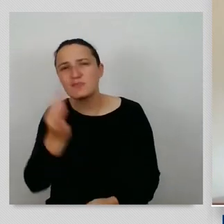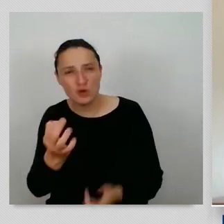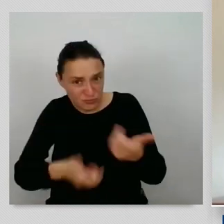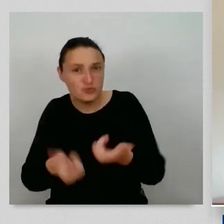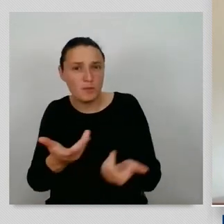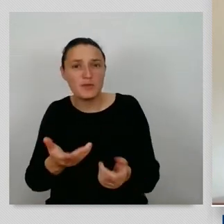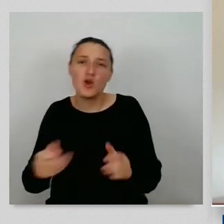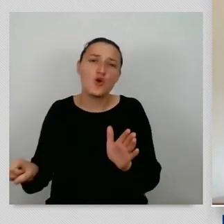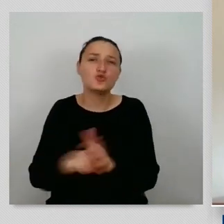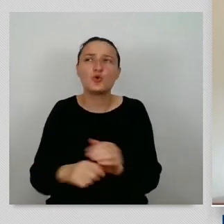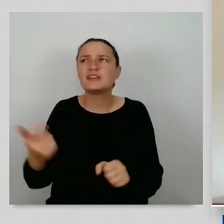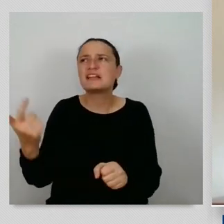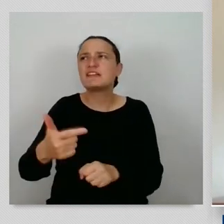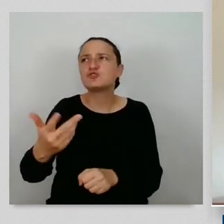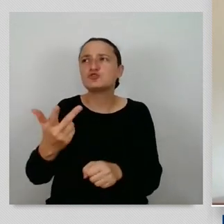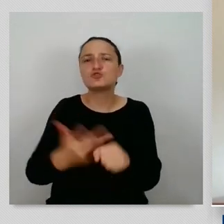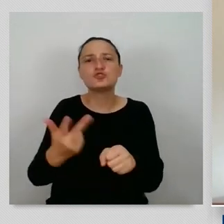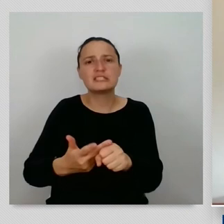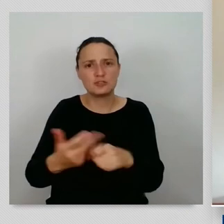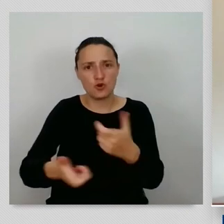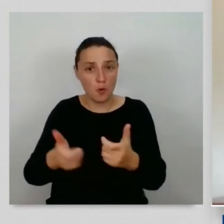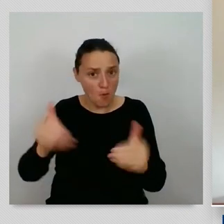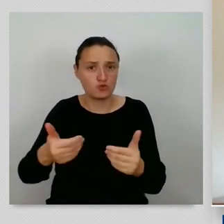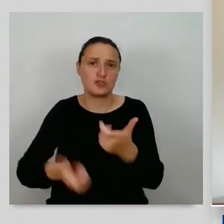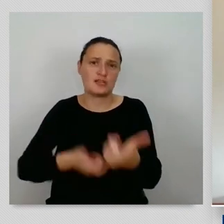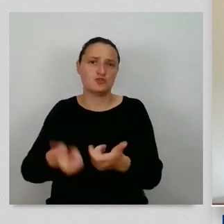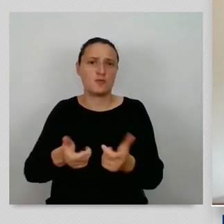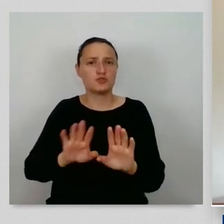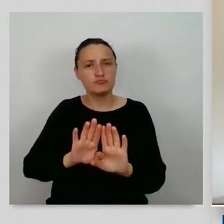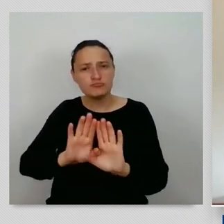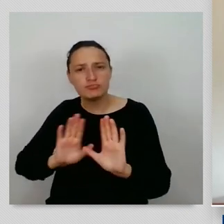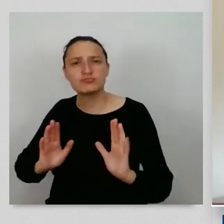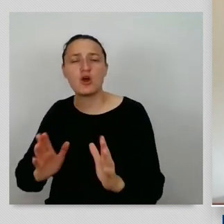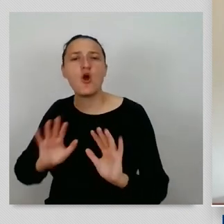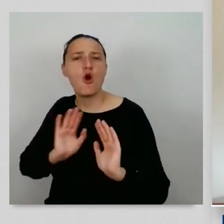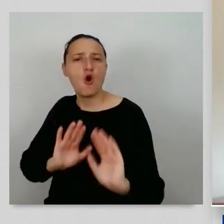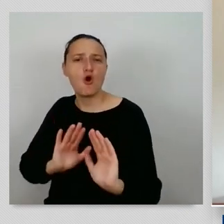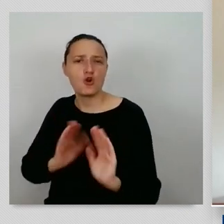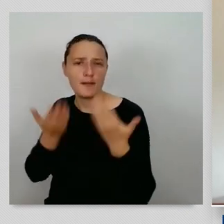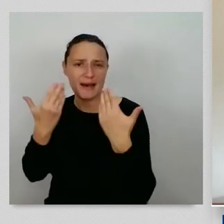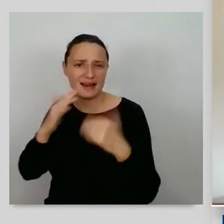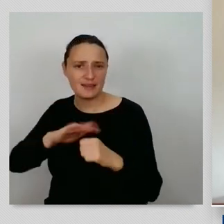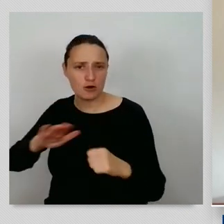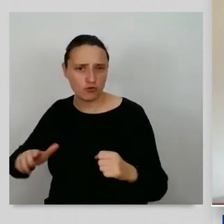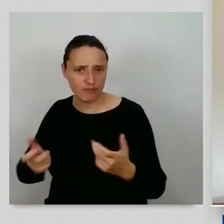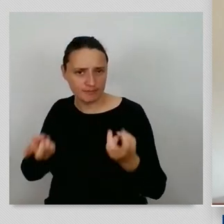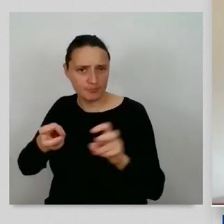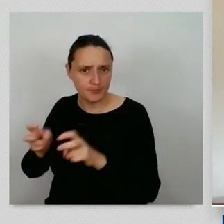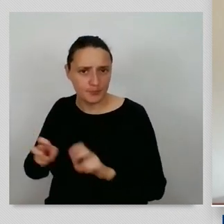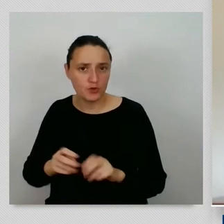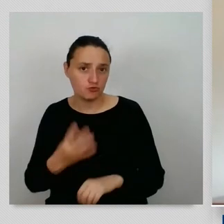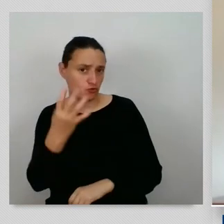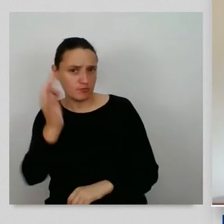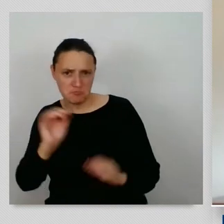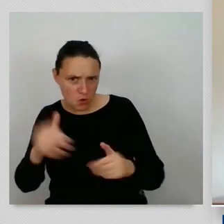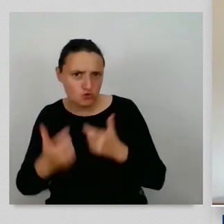do 2030 roku możemy objąć ochroną parką narodową, tak? To jest konsensus,